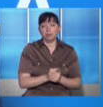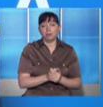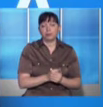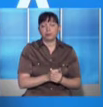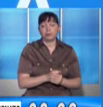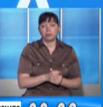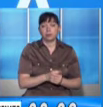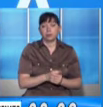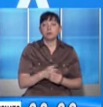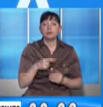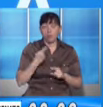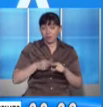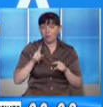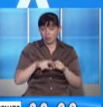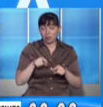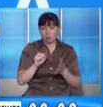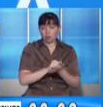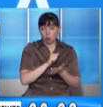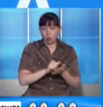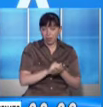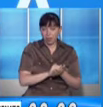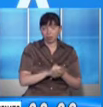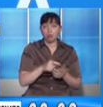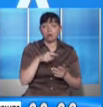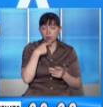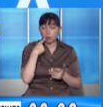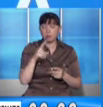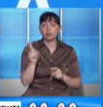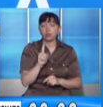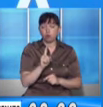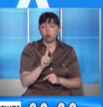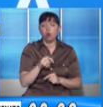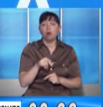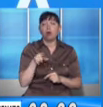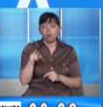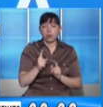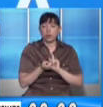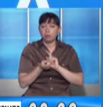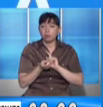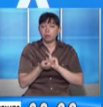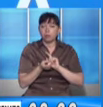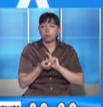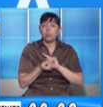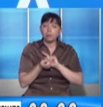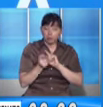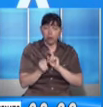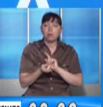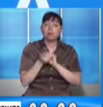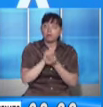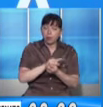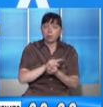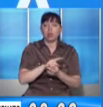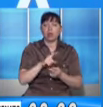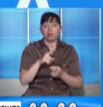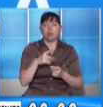Grițco, în acest document se susține faptul că veți transforma Serviciul Fiscal de Stat